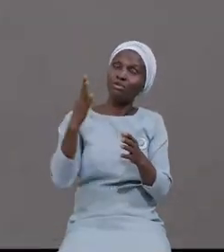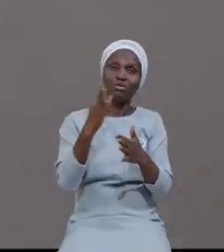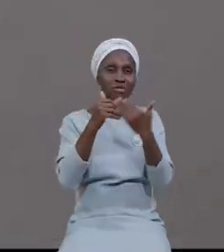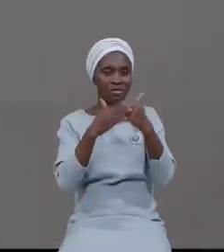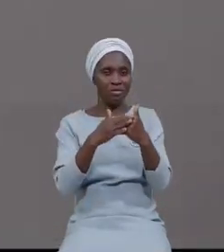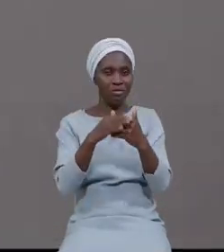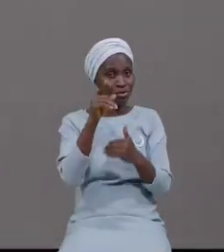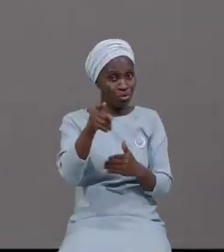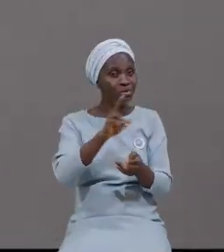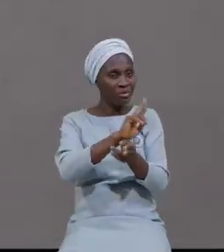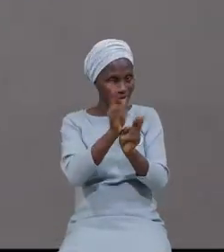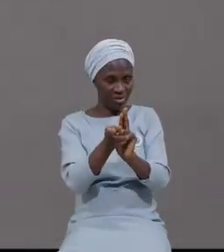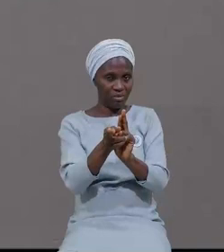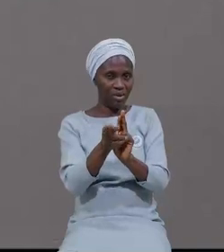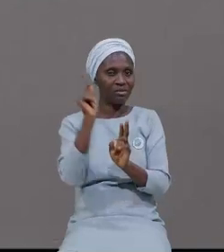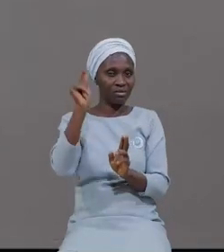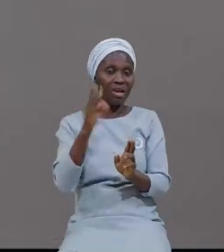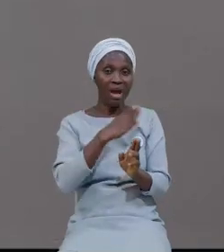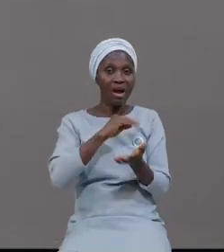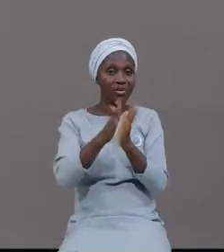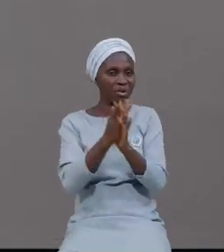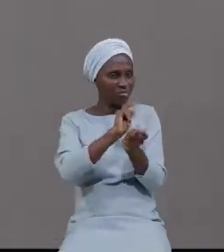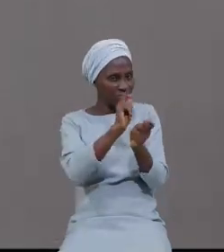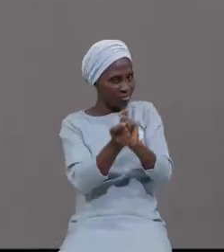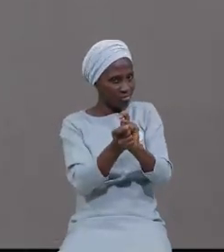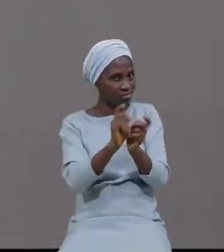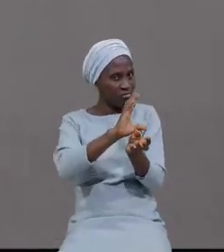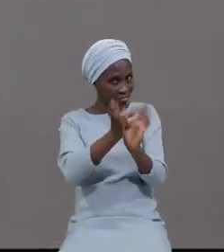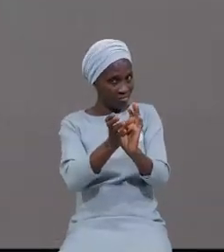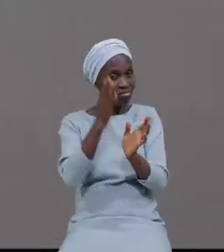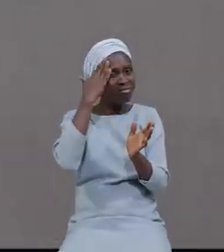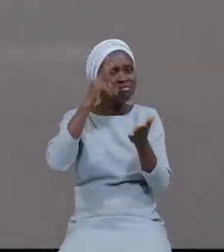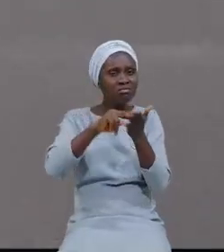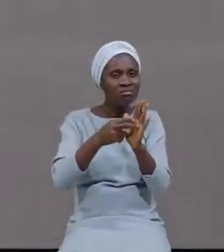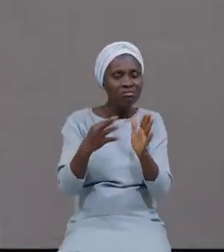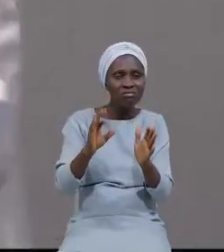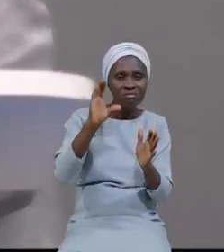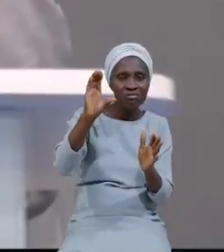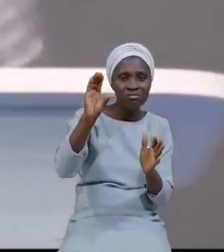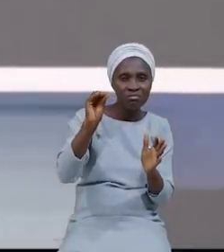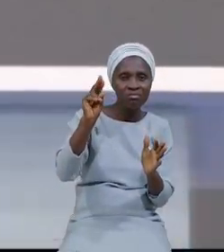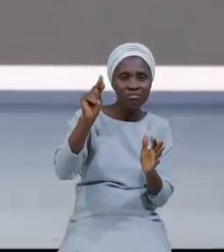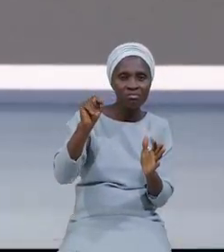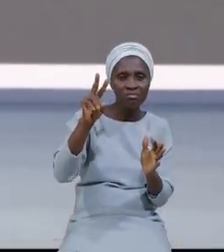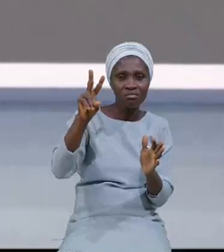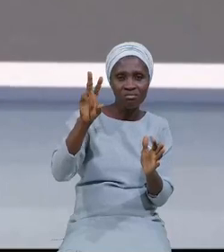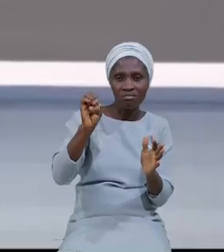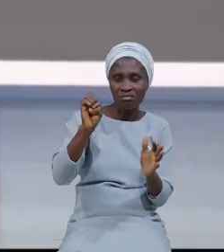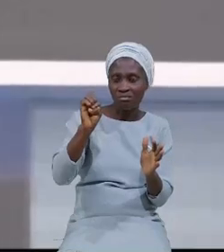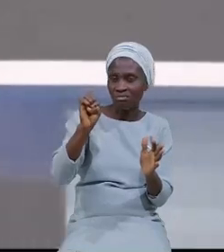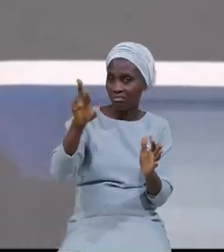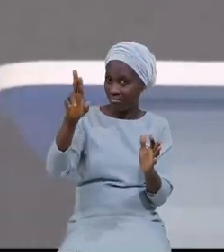ciel repentez-vous et convertissez-vous comprenez convertissez il y a un changement